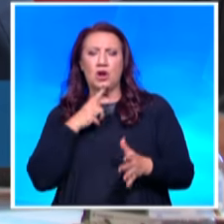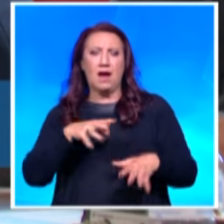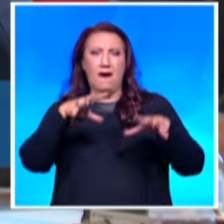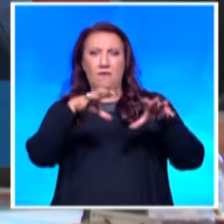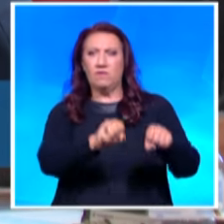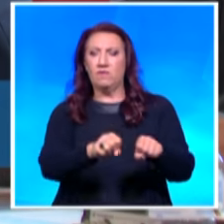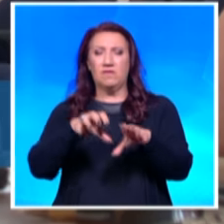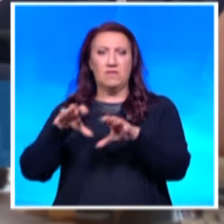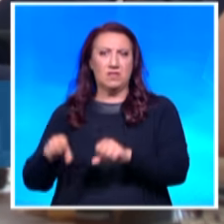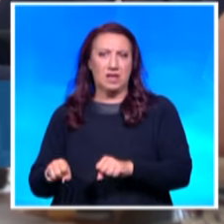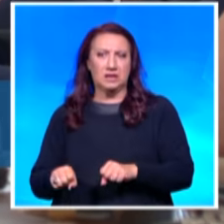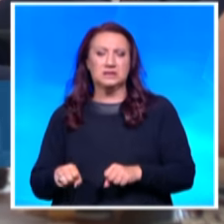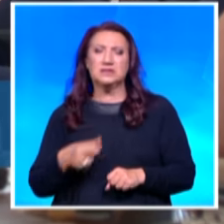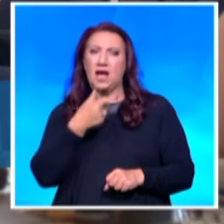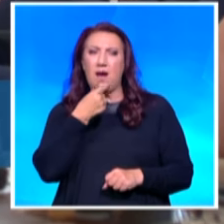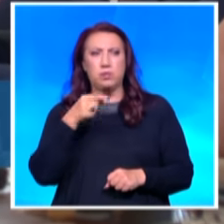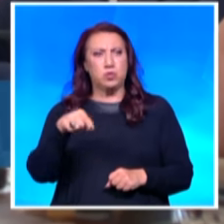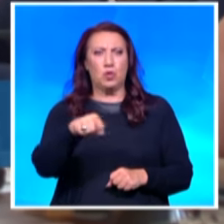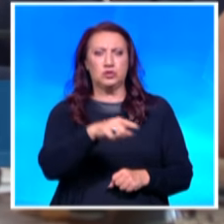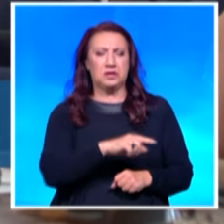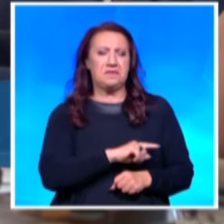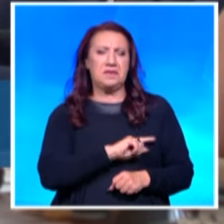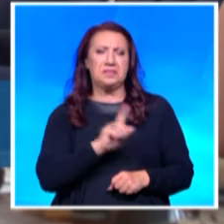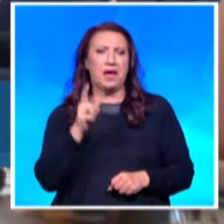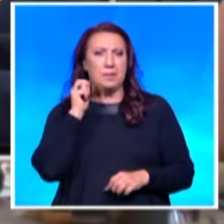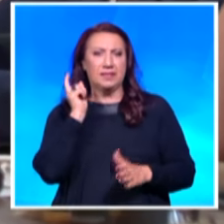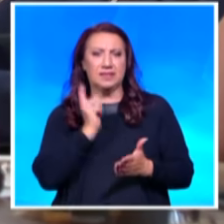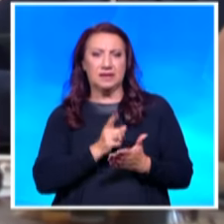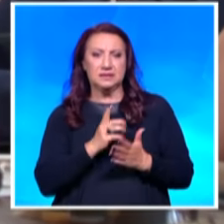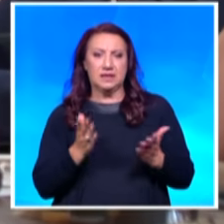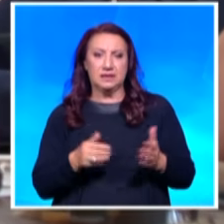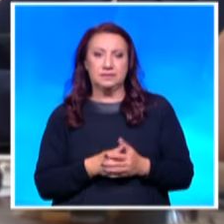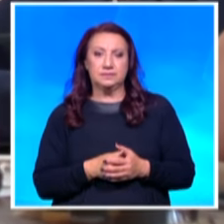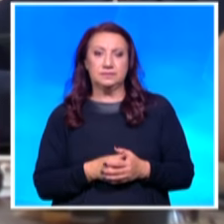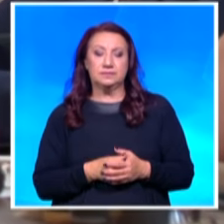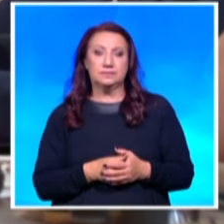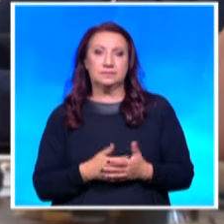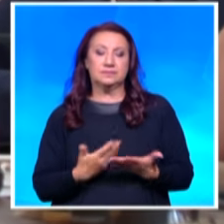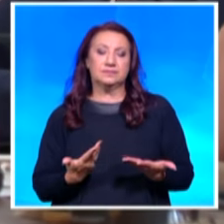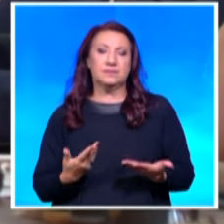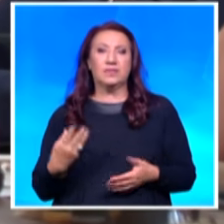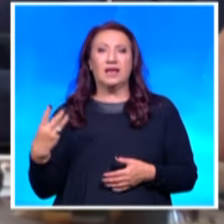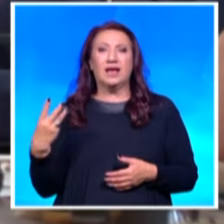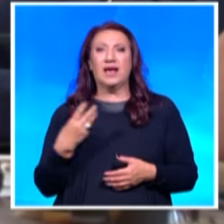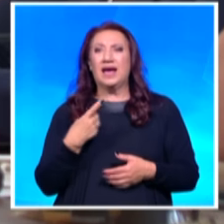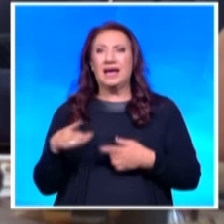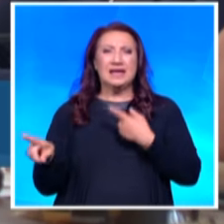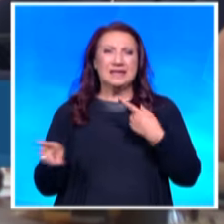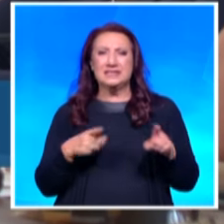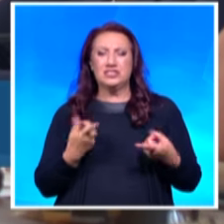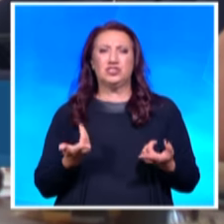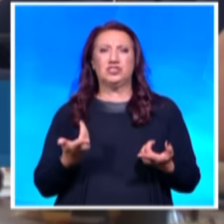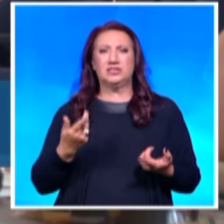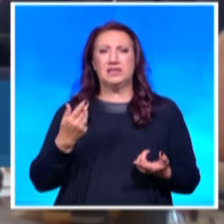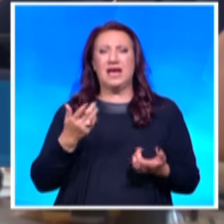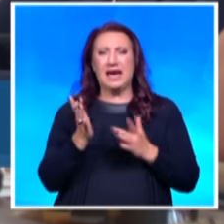едни са недосегаеми. Дълбокото политическо противопоставяне няма място нито в тази зала, нито в този контекст, нито в